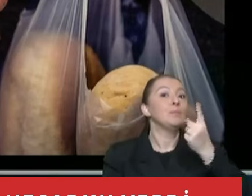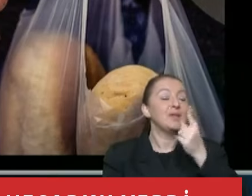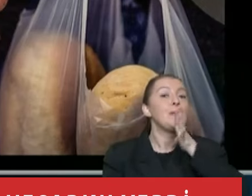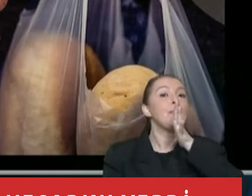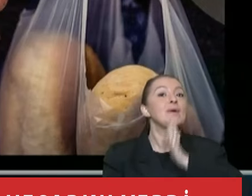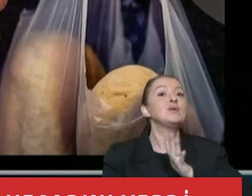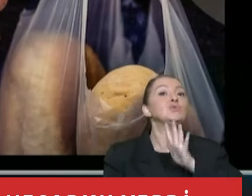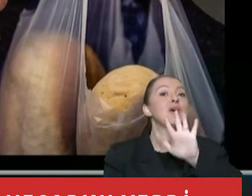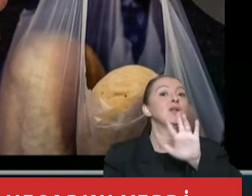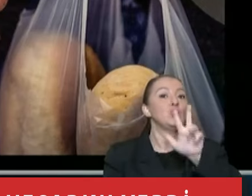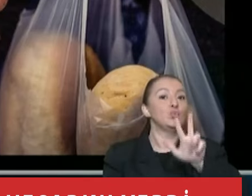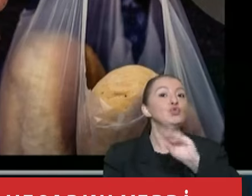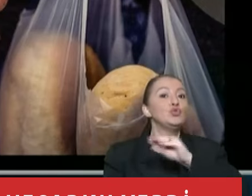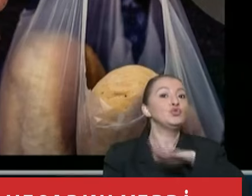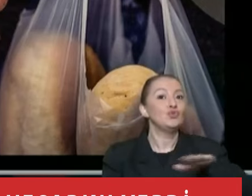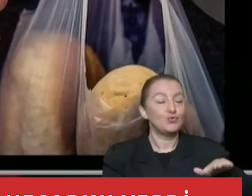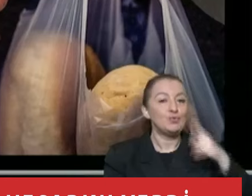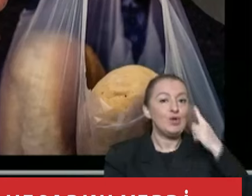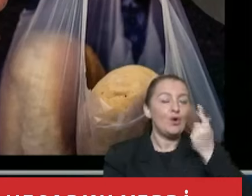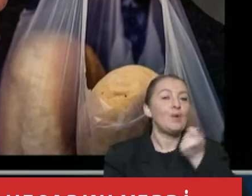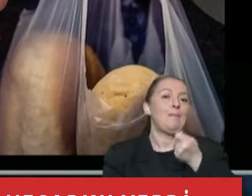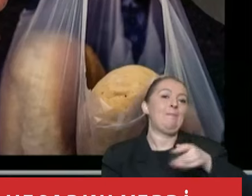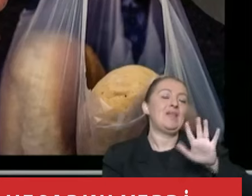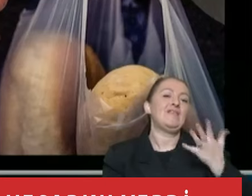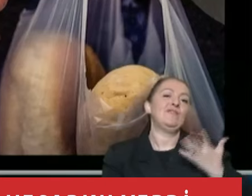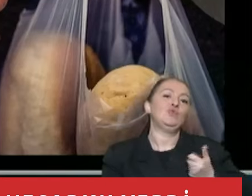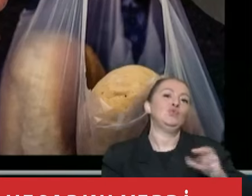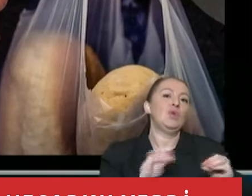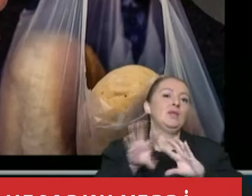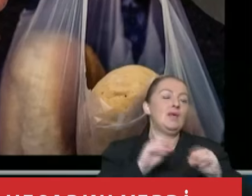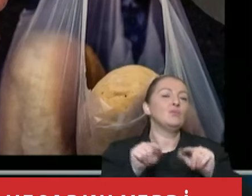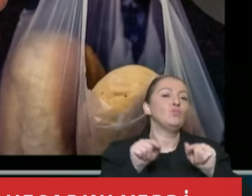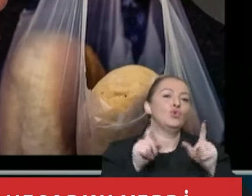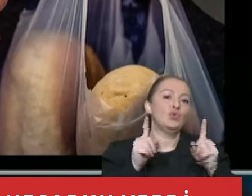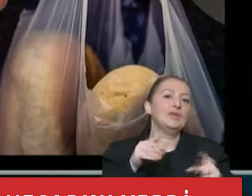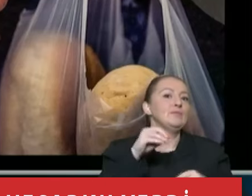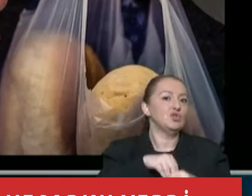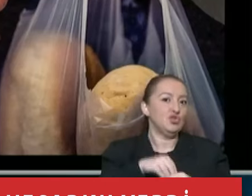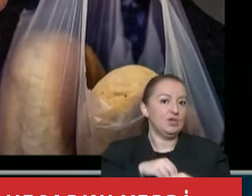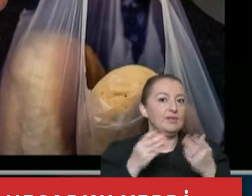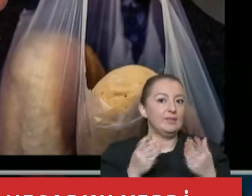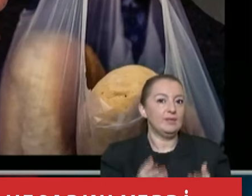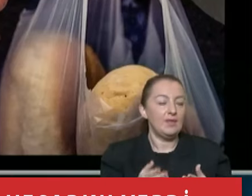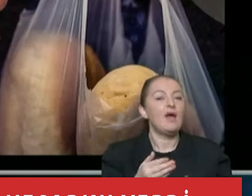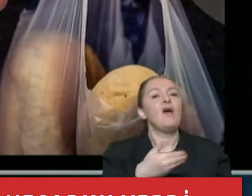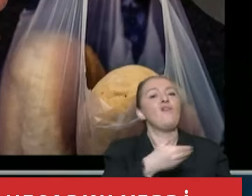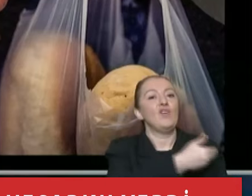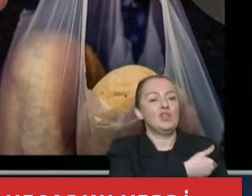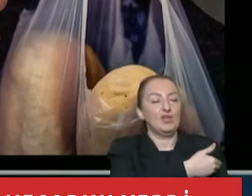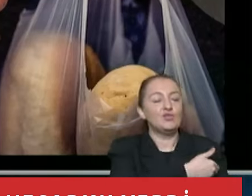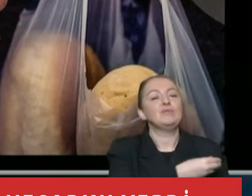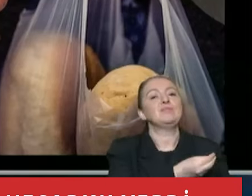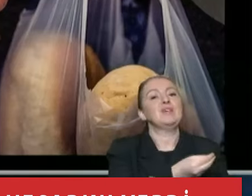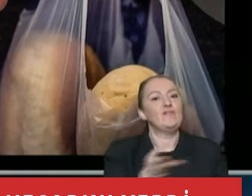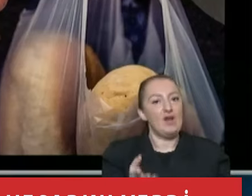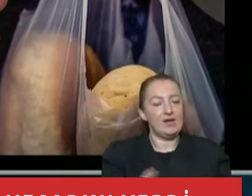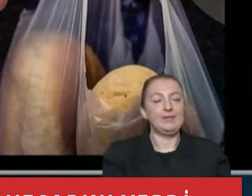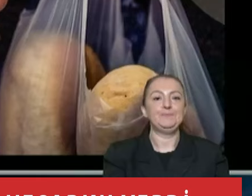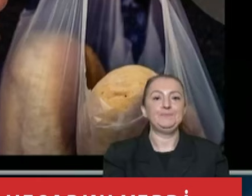6353 çocuk ücretsiz süt dağıtımını Bu dönem içerisinde vatandaşlarımıza sunmuş